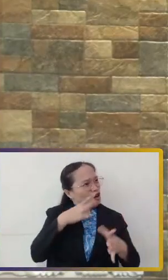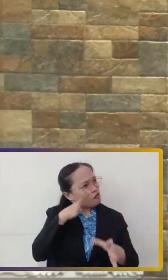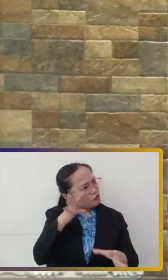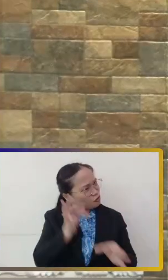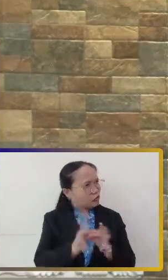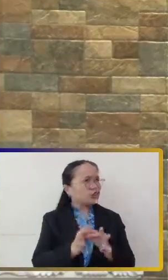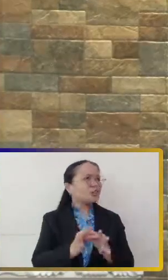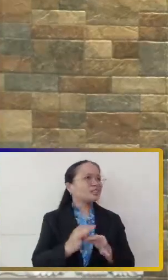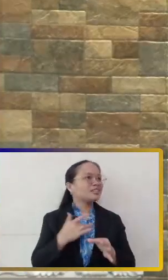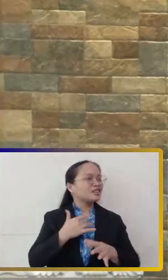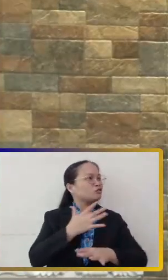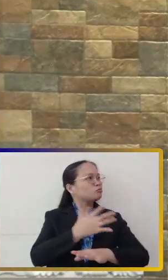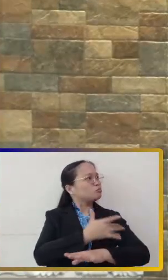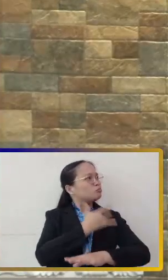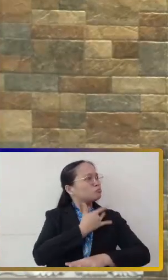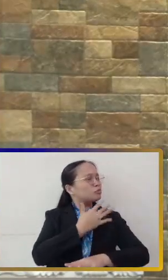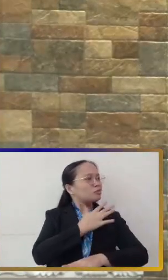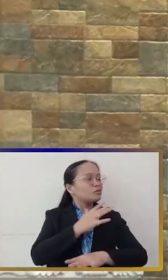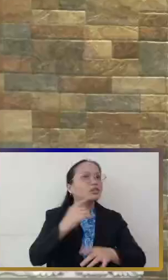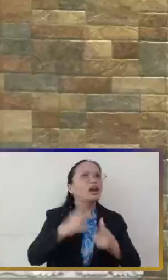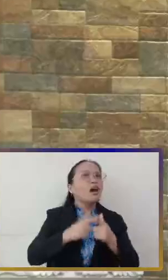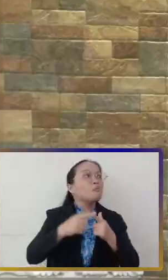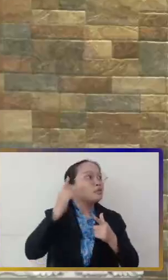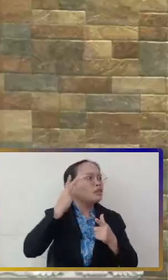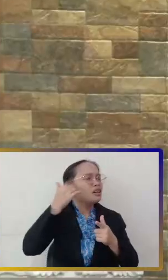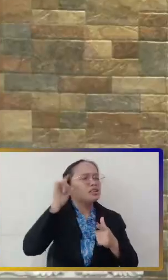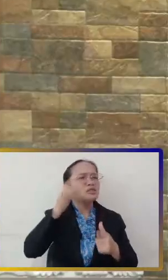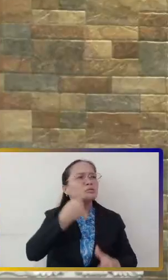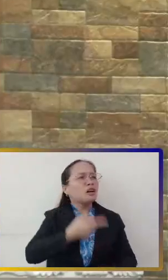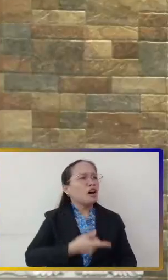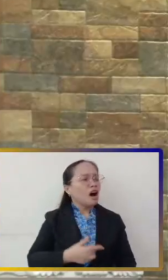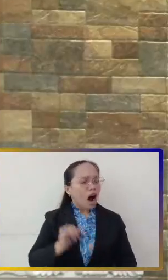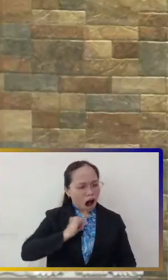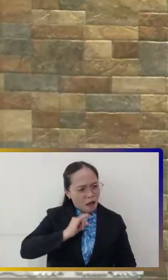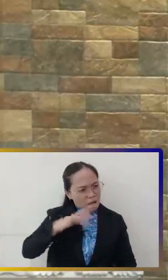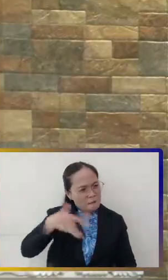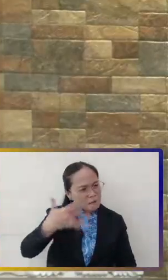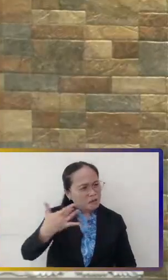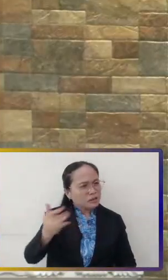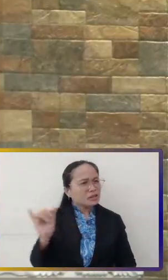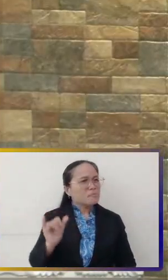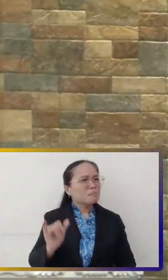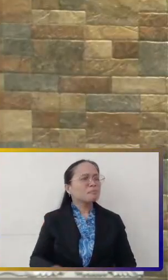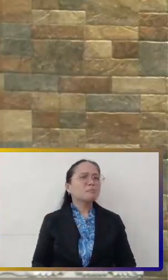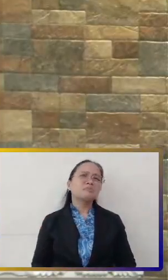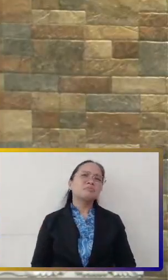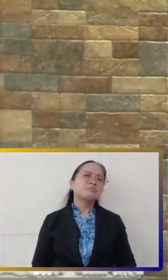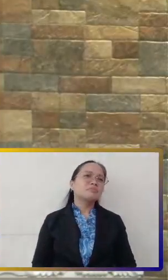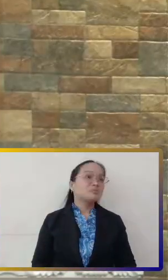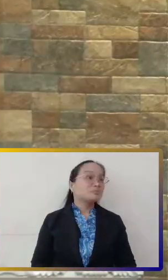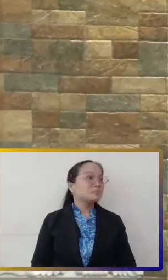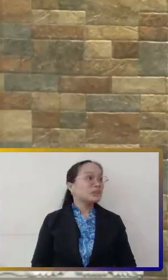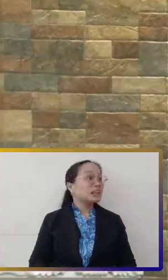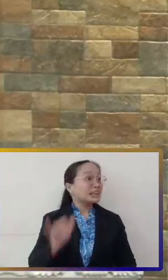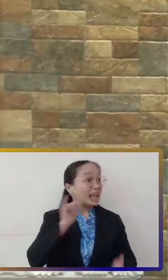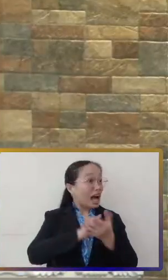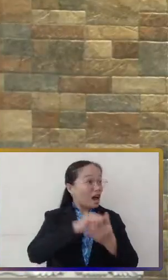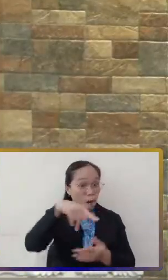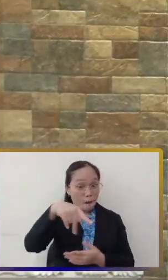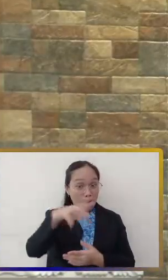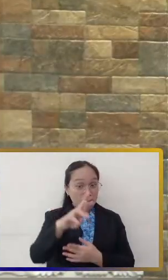You know what? Nararamdaman ko na pumapasok, kapatid, sa katawan ko yung